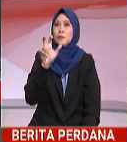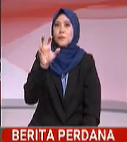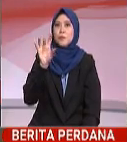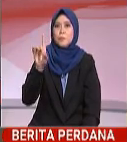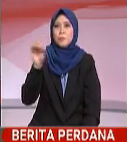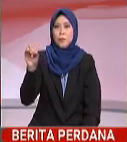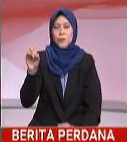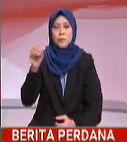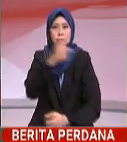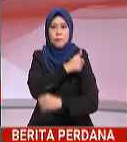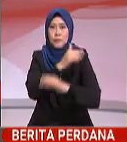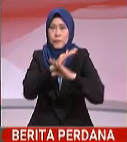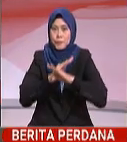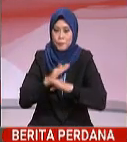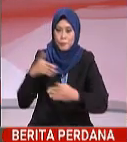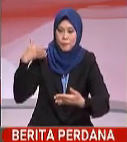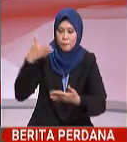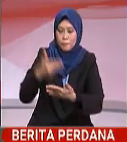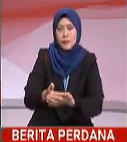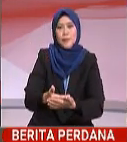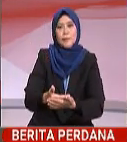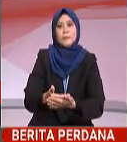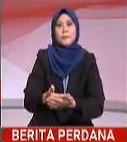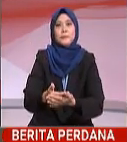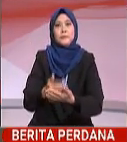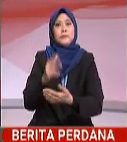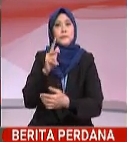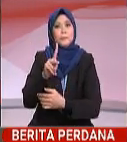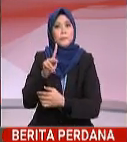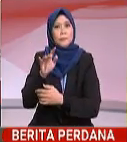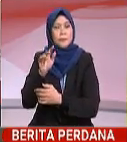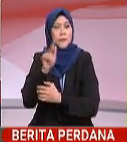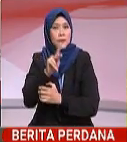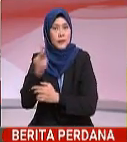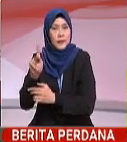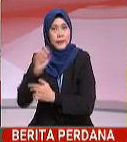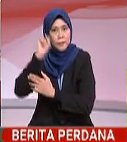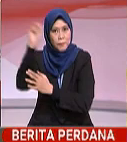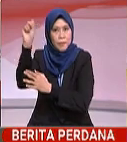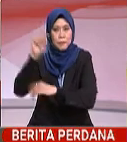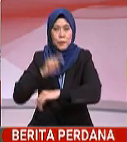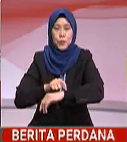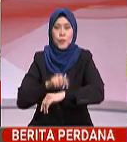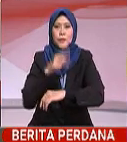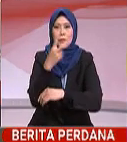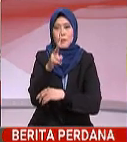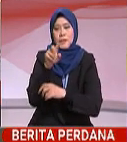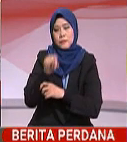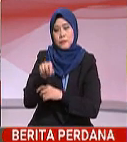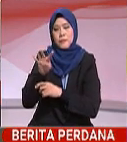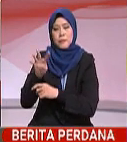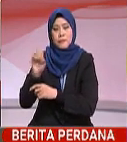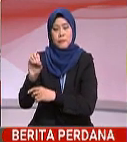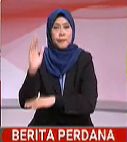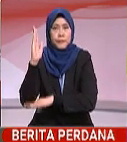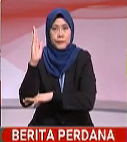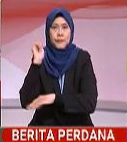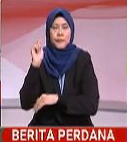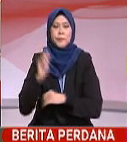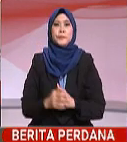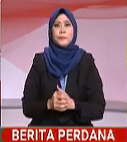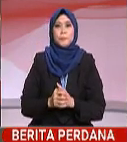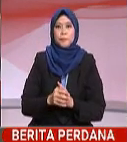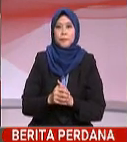16,380 dos vaksin tiba di Terminal 2 Lapangan Terbang Antarabangsa Kota Kinabalu tepat pukul 12.40 tengah hari. Menurut